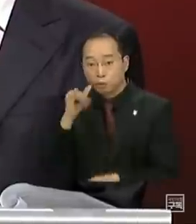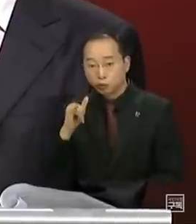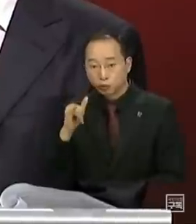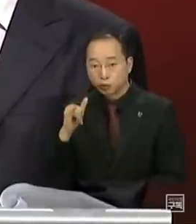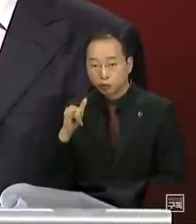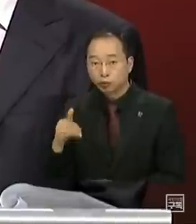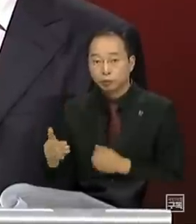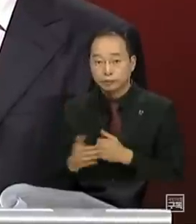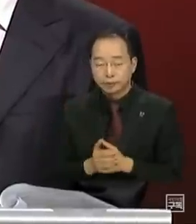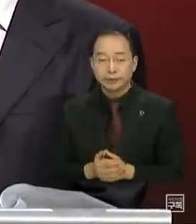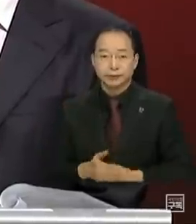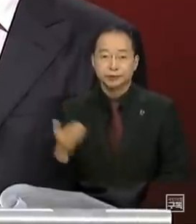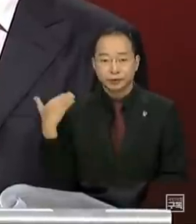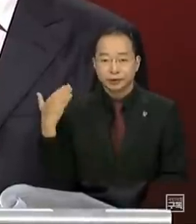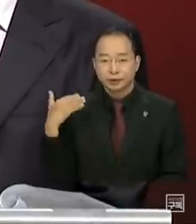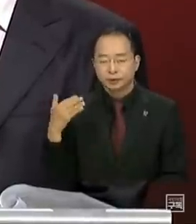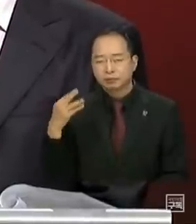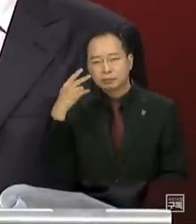싱크탱크인